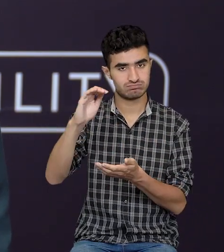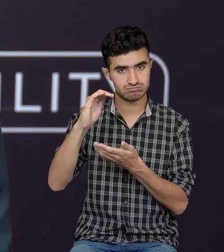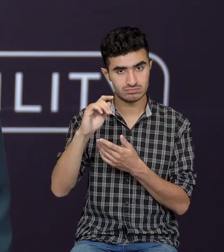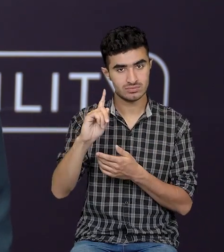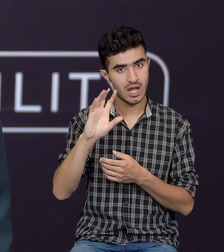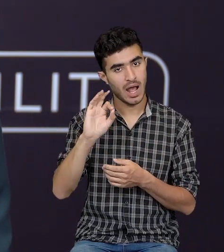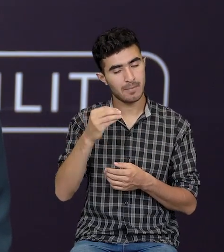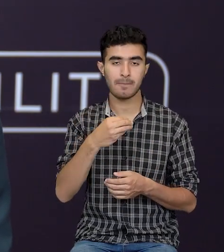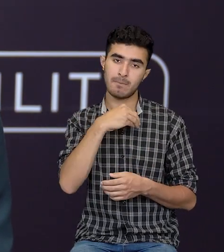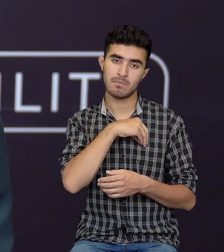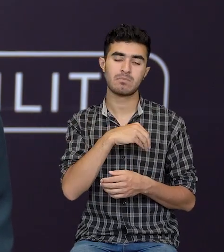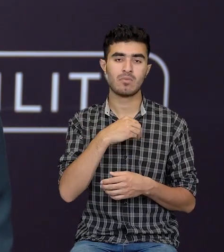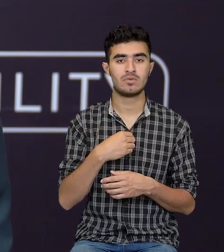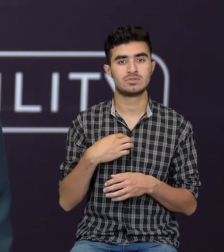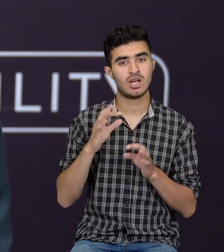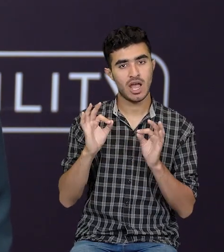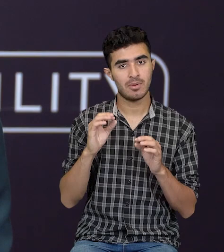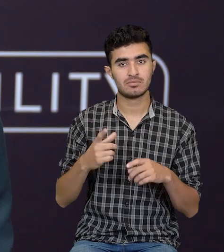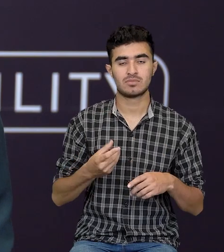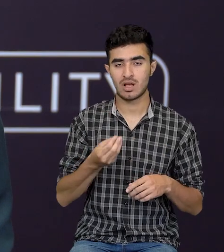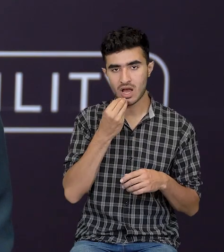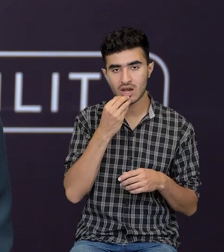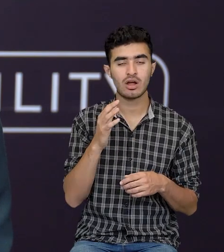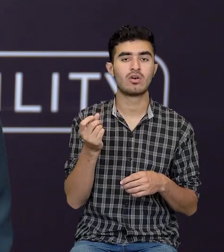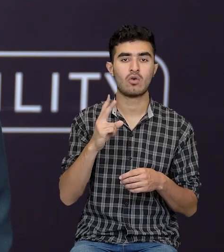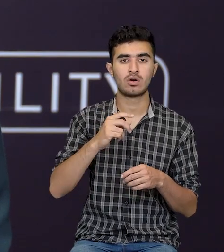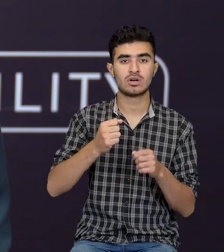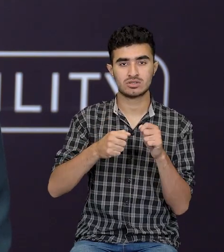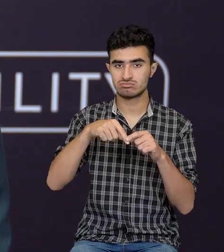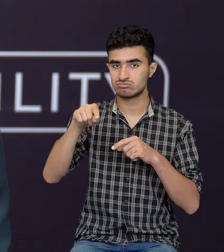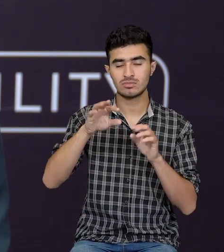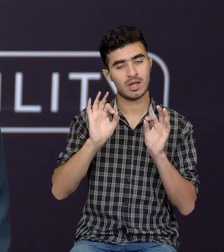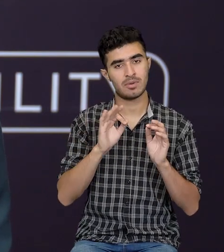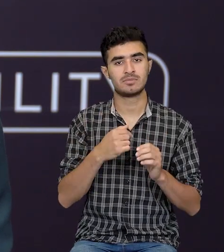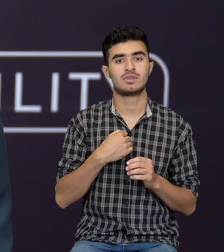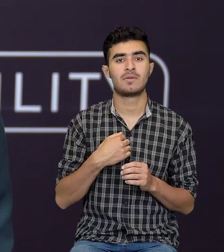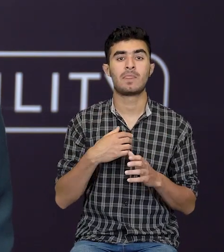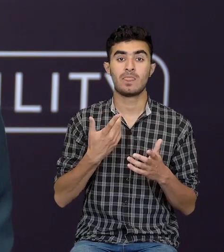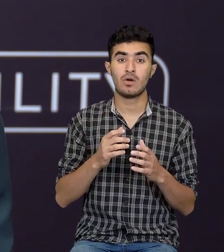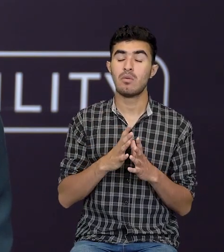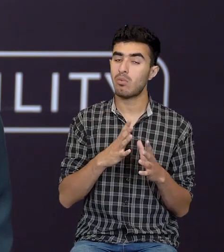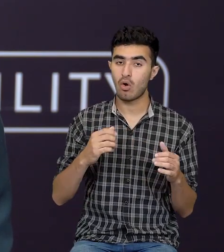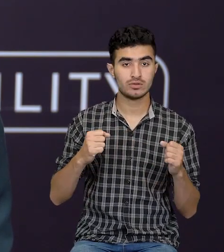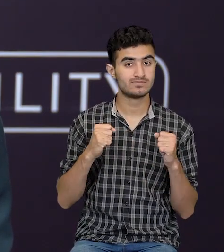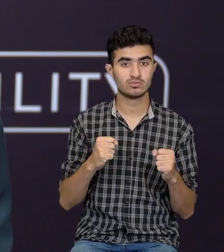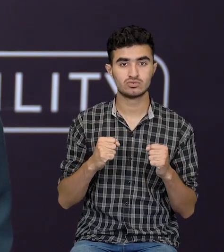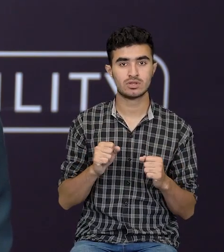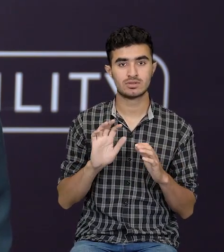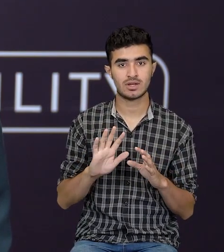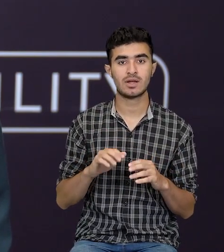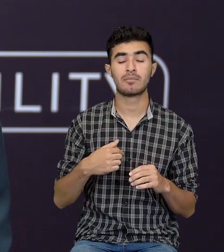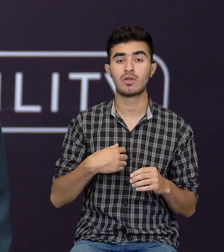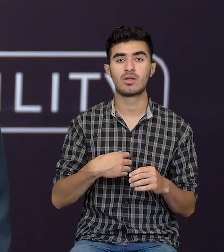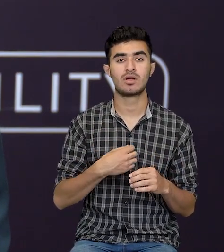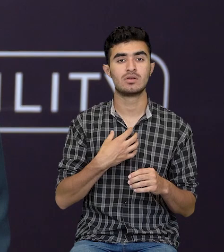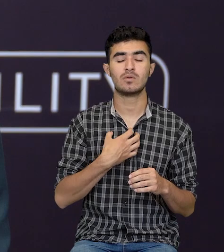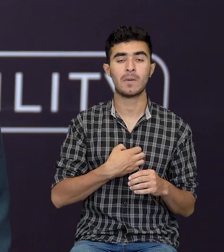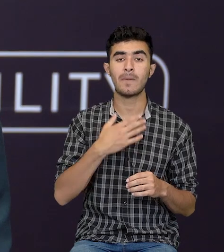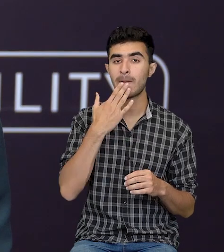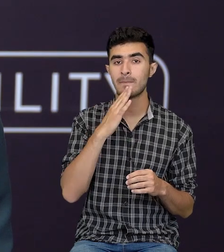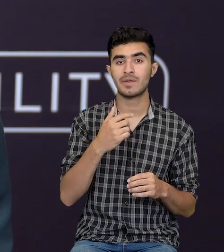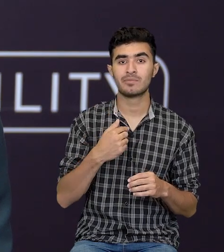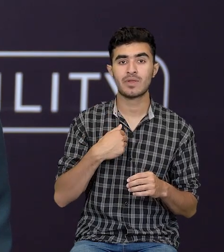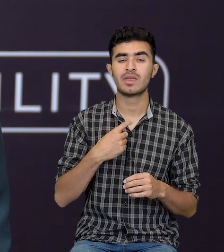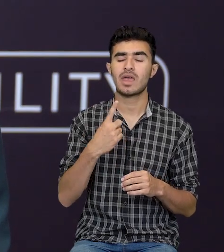तो मुझे इस चीज़ पे बहुत खुशी थी कि मैं एक यंगेस्ट प्लेयर हूँ और मैं ये 2 वर्ल्ड कप खेलने जा रहा हूँ। तो जब मैं 2 वर्ल्ड कप खेलने जा रहा था तो कोविड की वजह